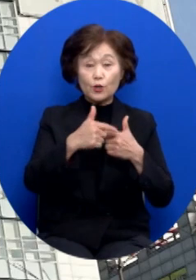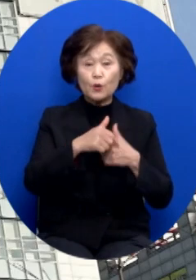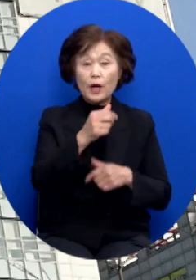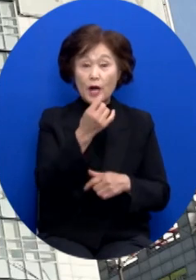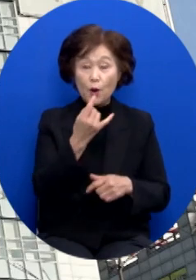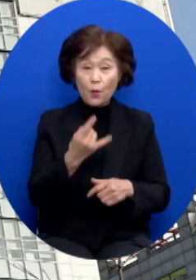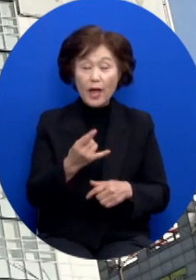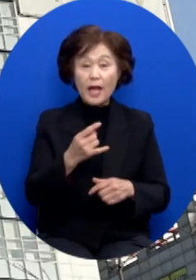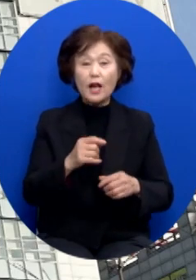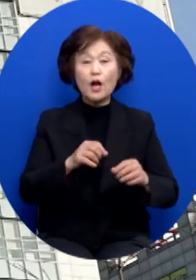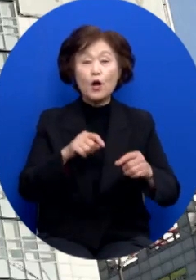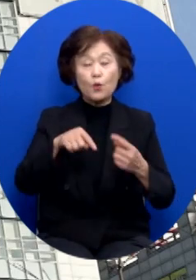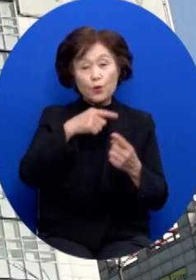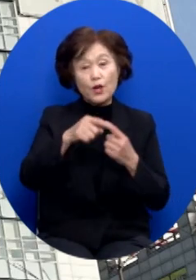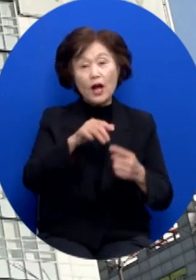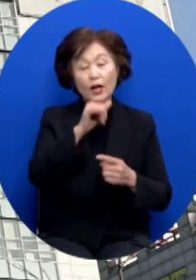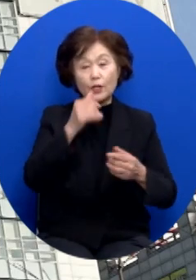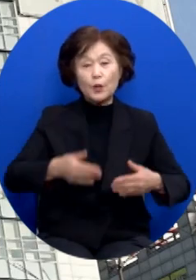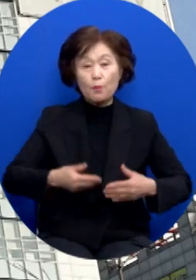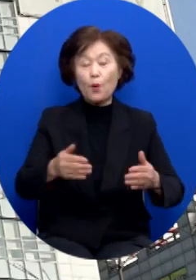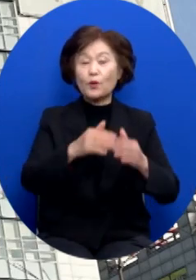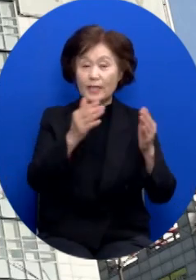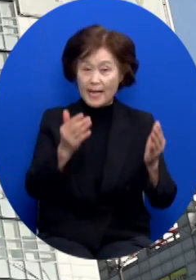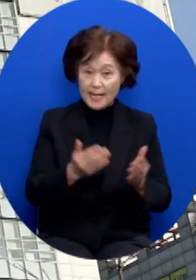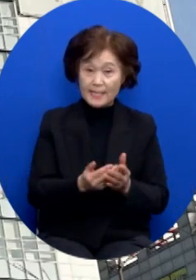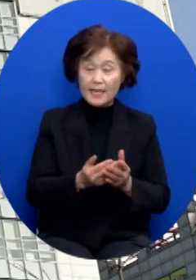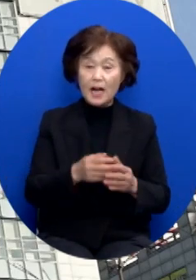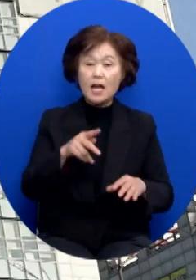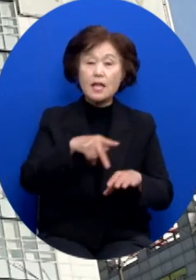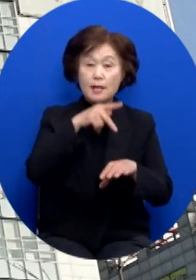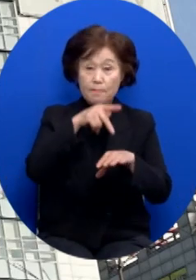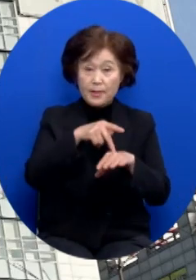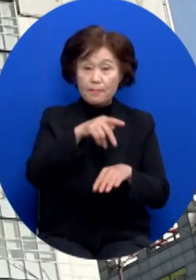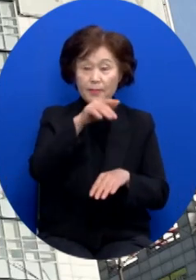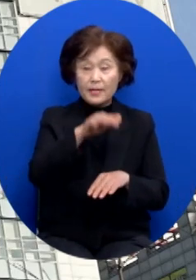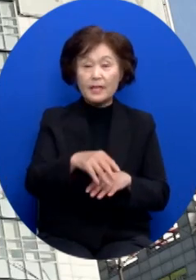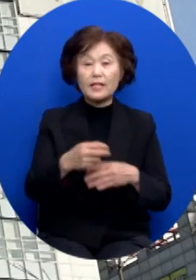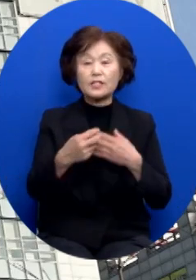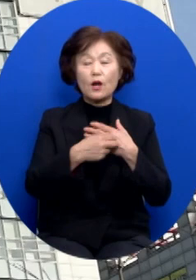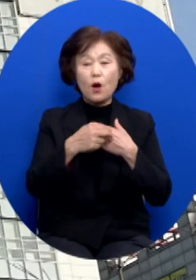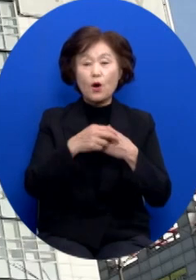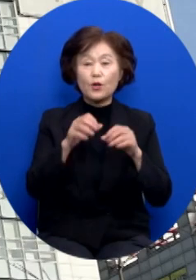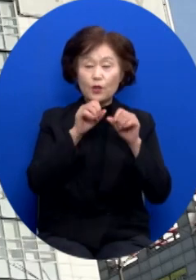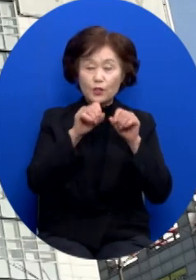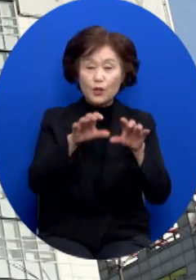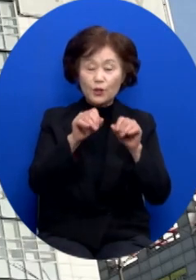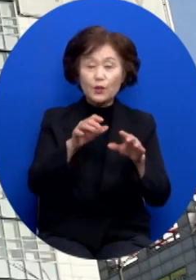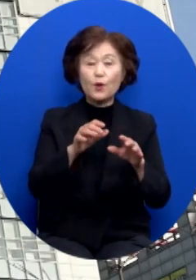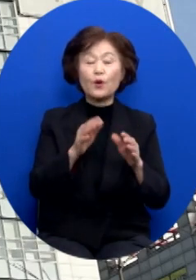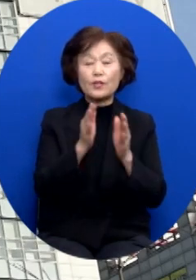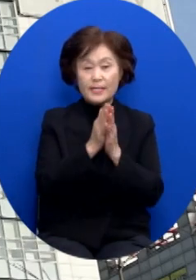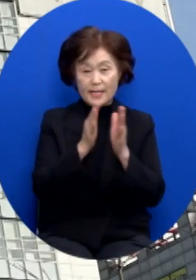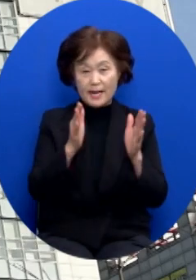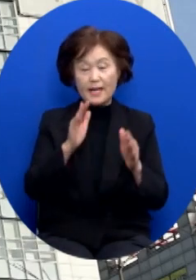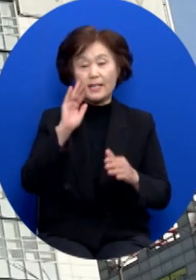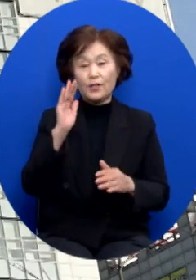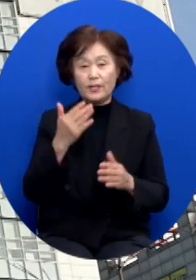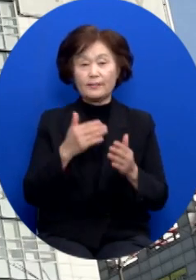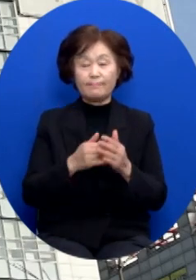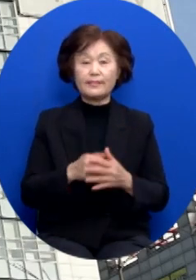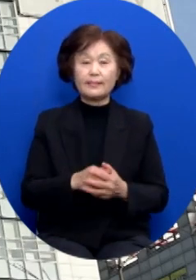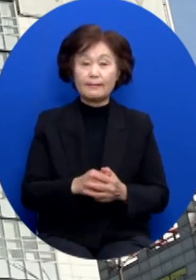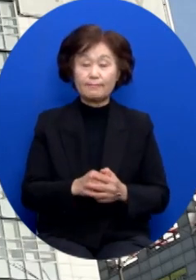성루가회가 운영하는 의료봉사단체 힐링핸즈가 필리핀 세부 라프라푸시 올랑고 섬에서 의료선교를